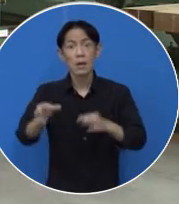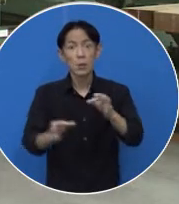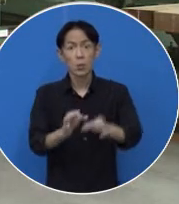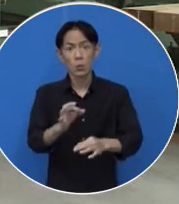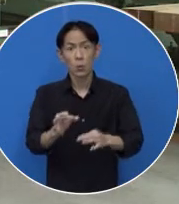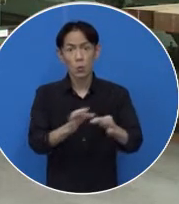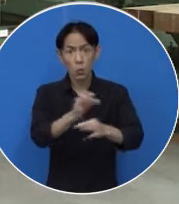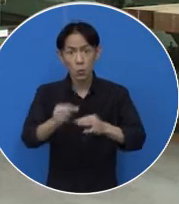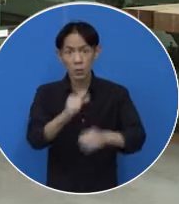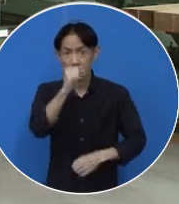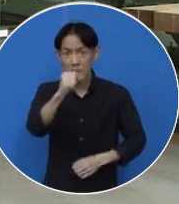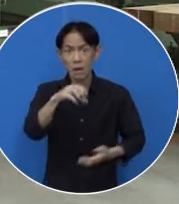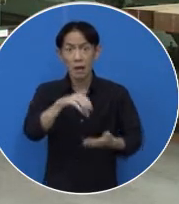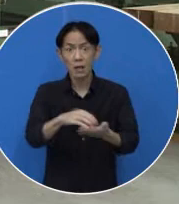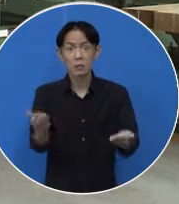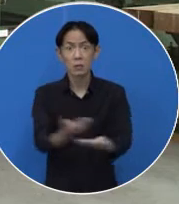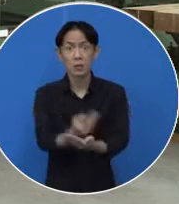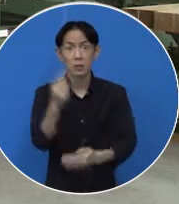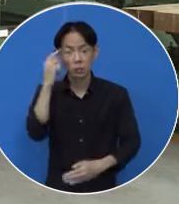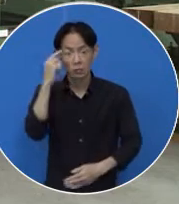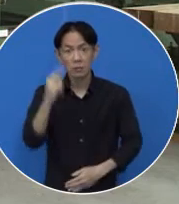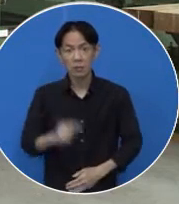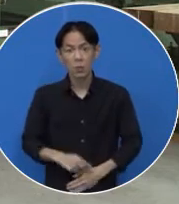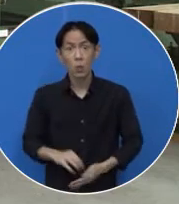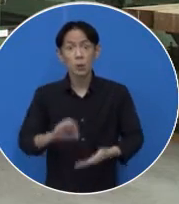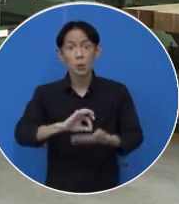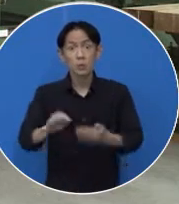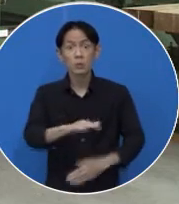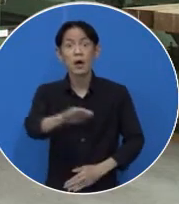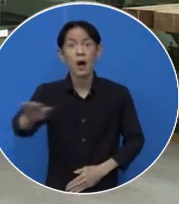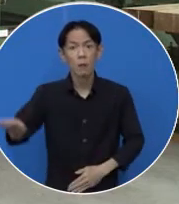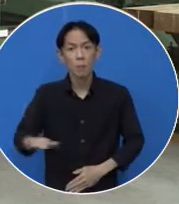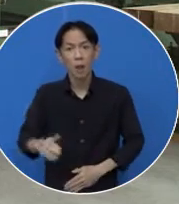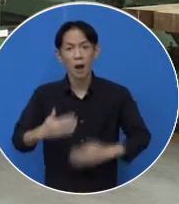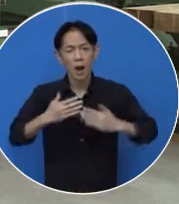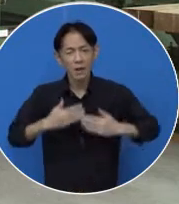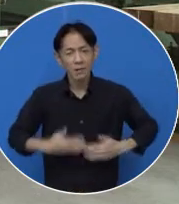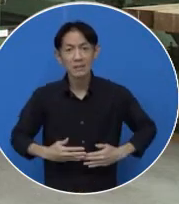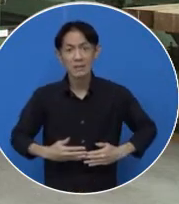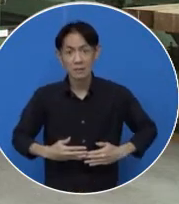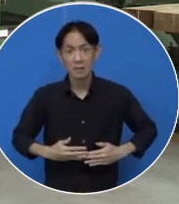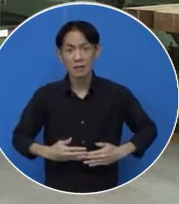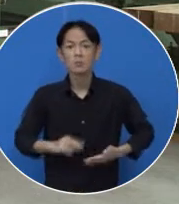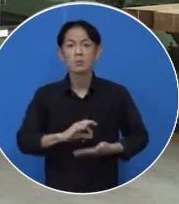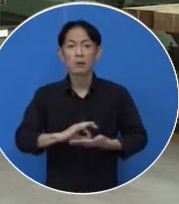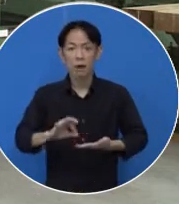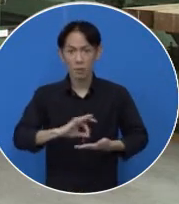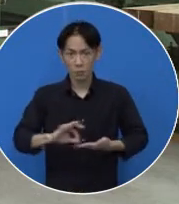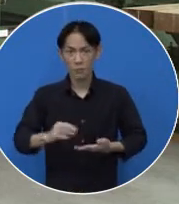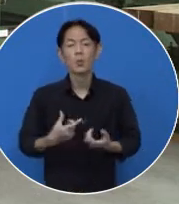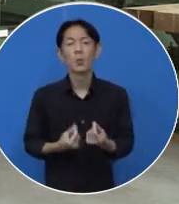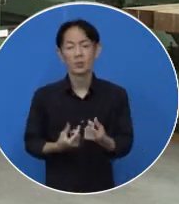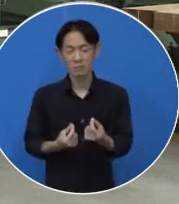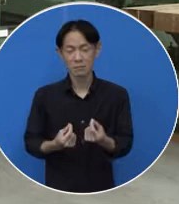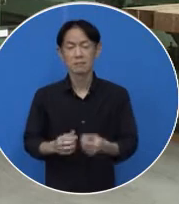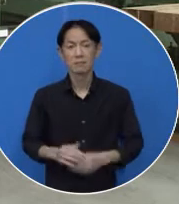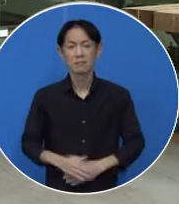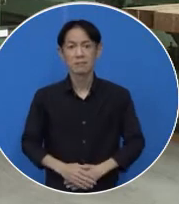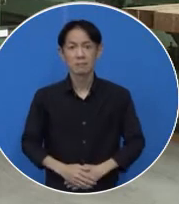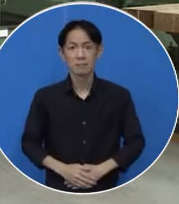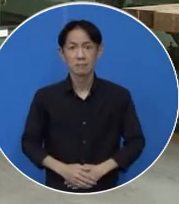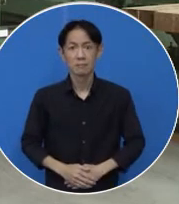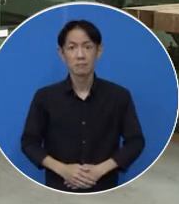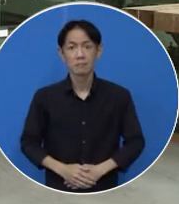のいいアイテムにはなっていると思います。 まあ、その利用する側も安心してじゃあこれだと使えるということなんですね。